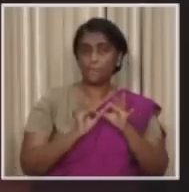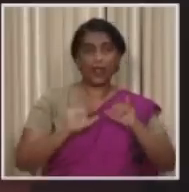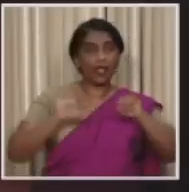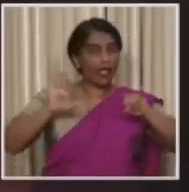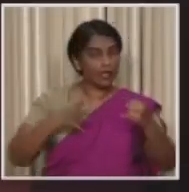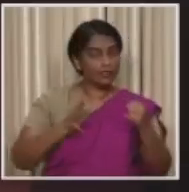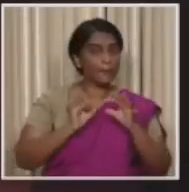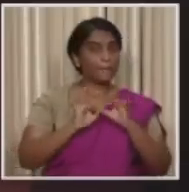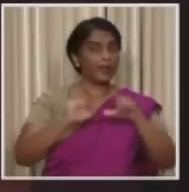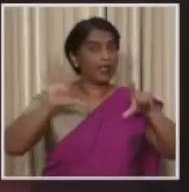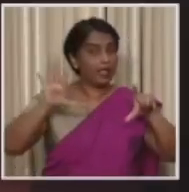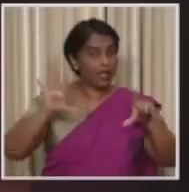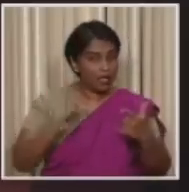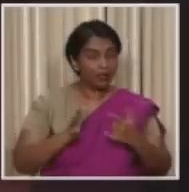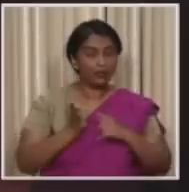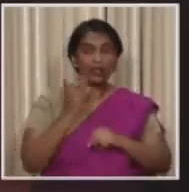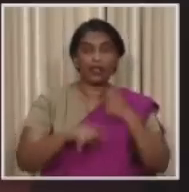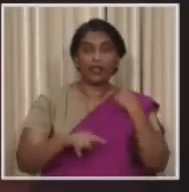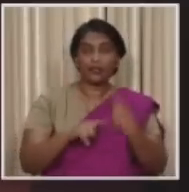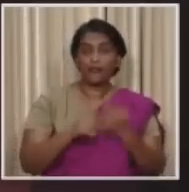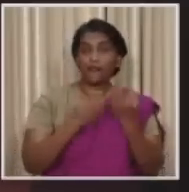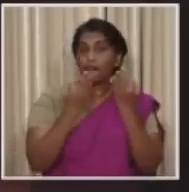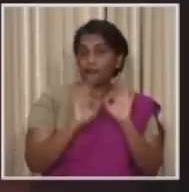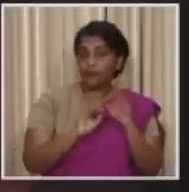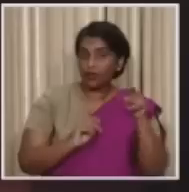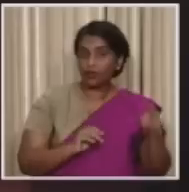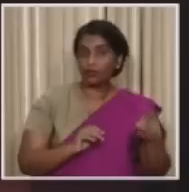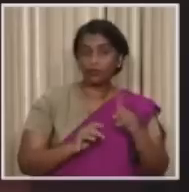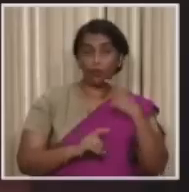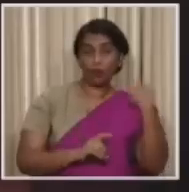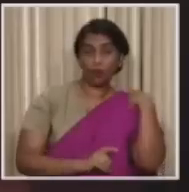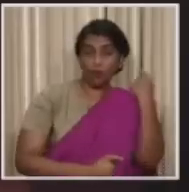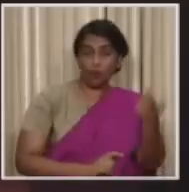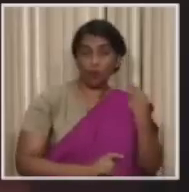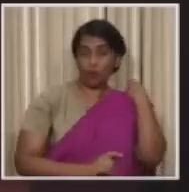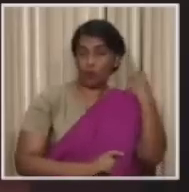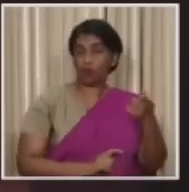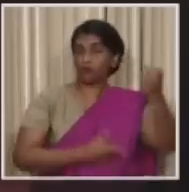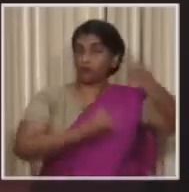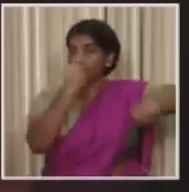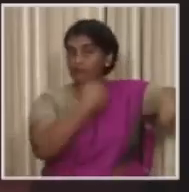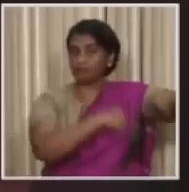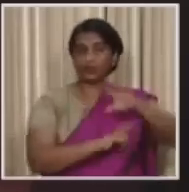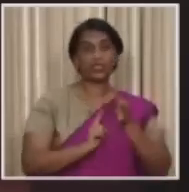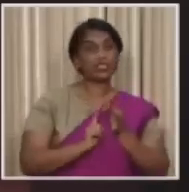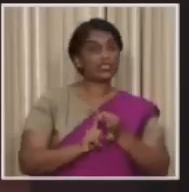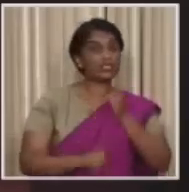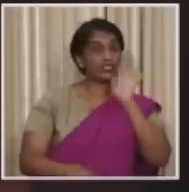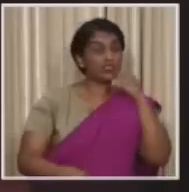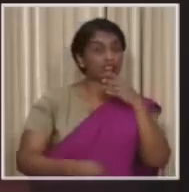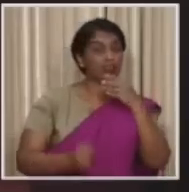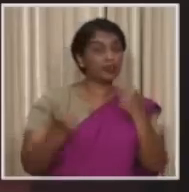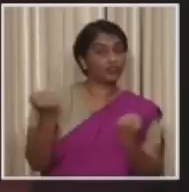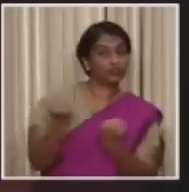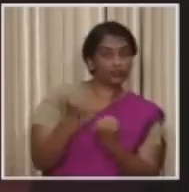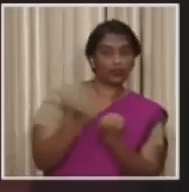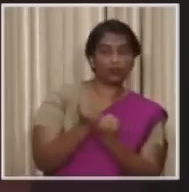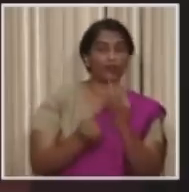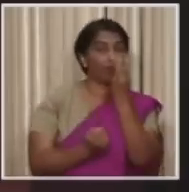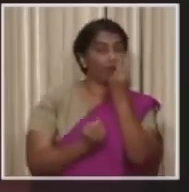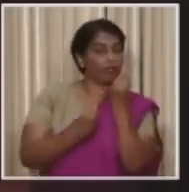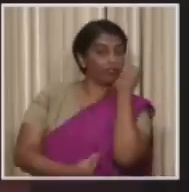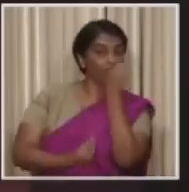600ත් 700ත් අතර බදු සහනය මේ රටේ සුපිරි ධනවතුන්ට තමන්ගේ ජනාධිපතිවරණ ව්‍යාපාරයට මුදල් ලබා